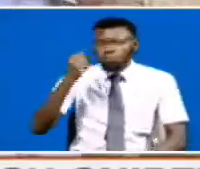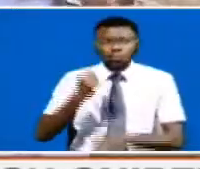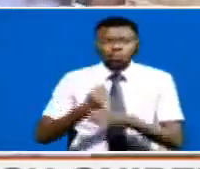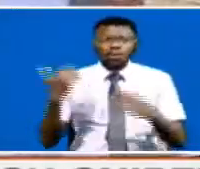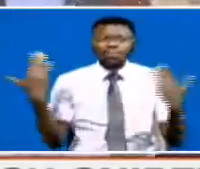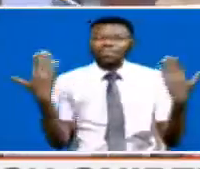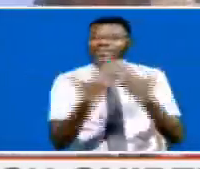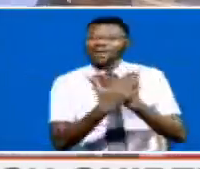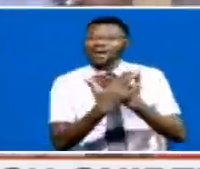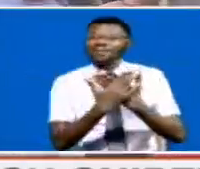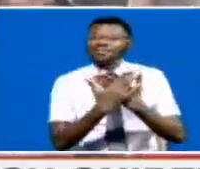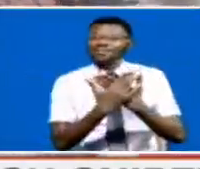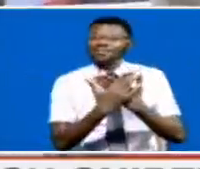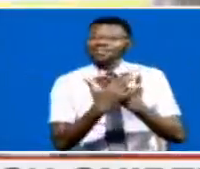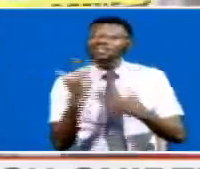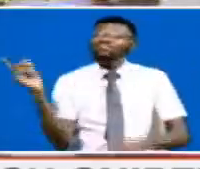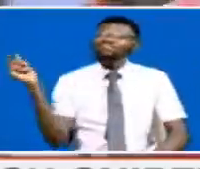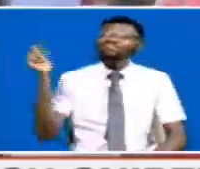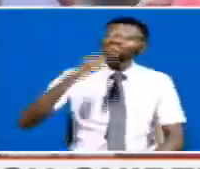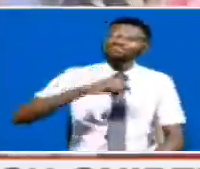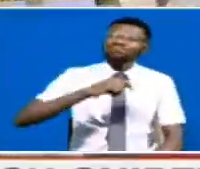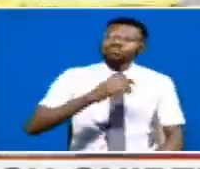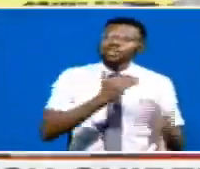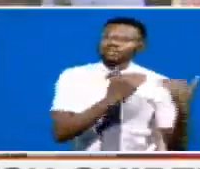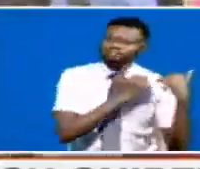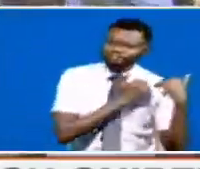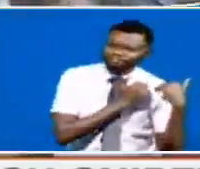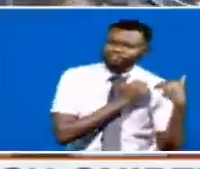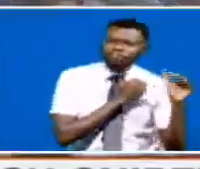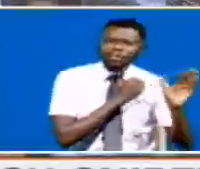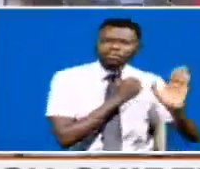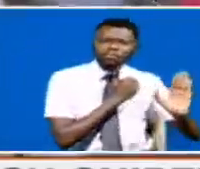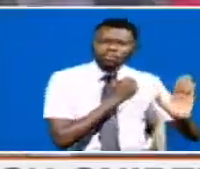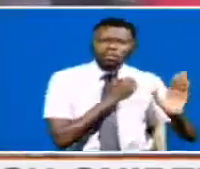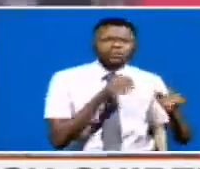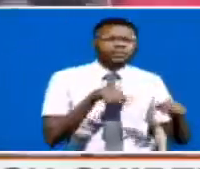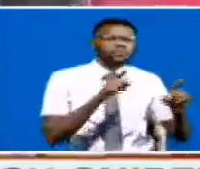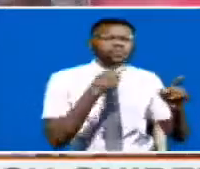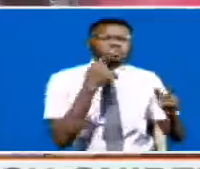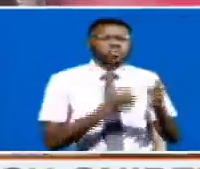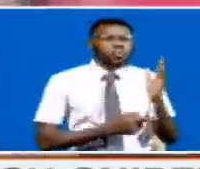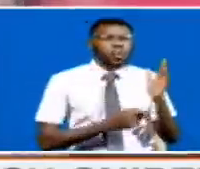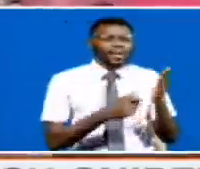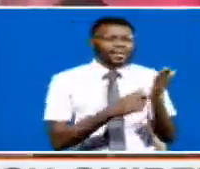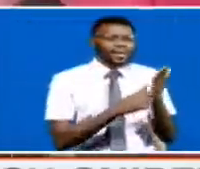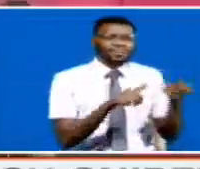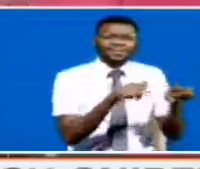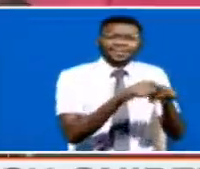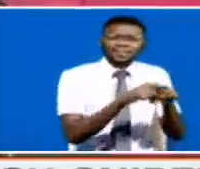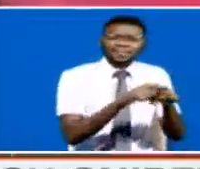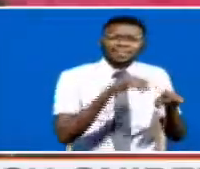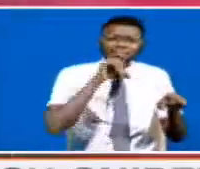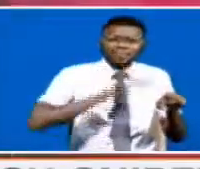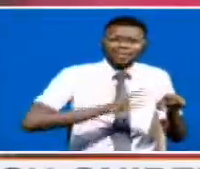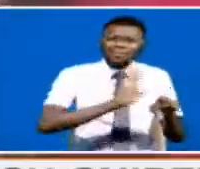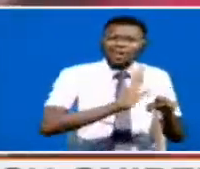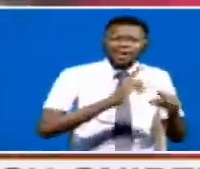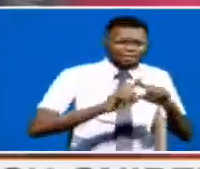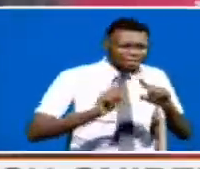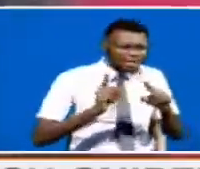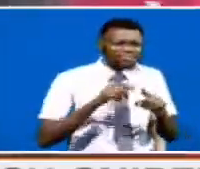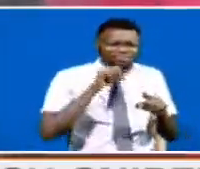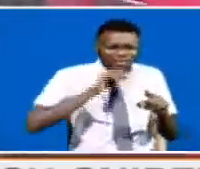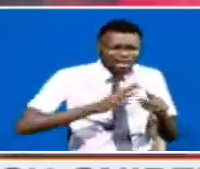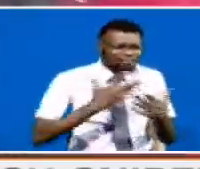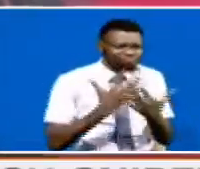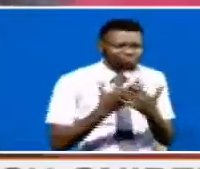usiku. Kawira amedai kuwa ni majina tu yanayofanana, kwa hivyo mshukiwa Timothy Kinoti si mwanawe. Aidha, ameahidi kushirikiana na afisa